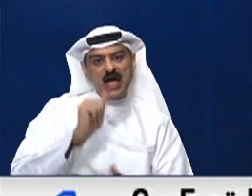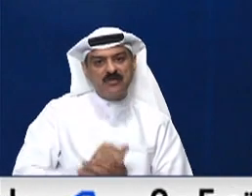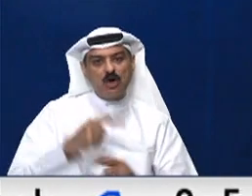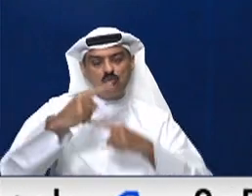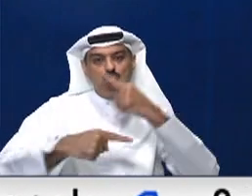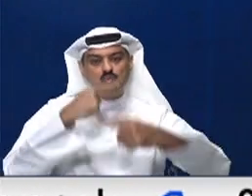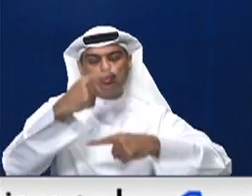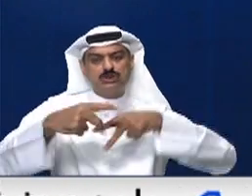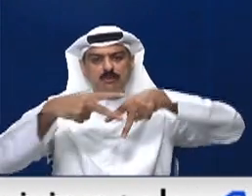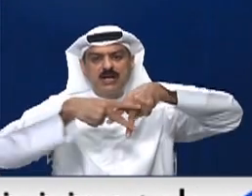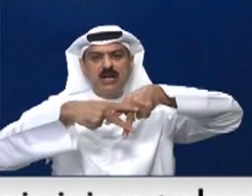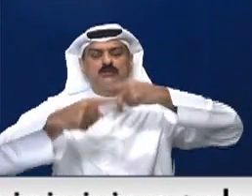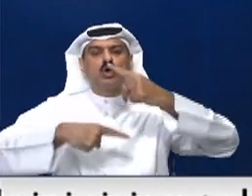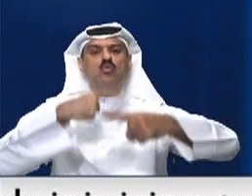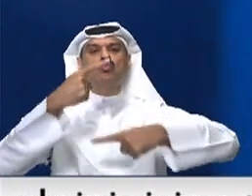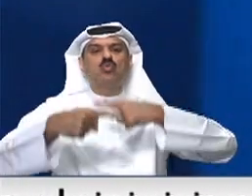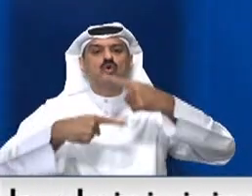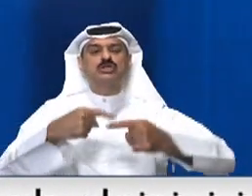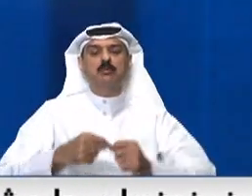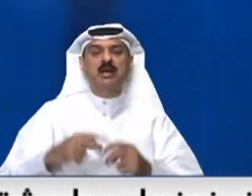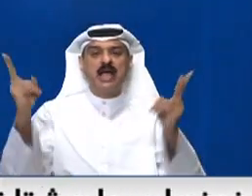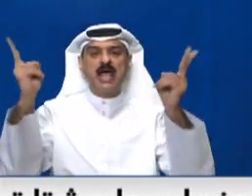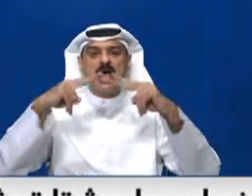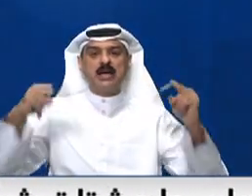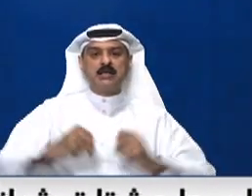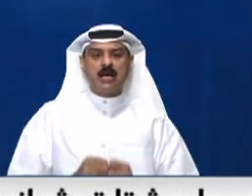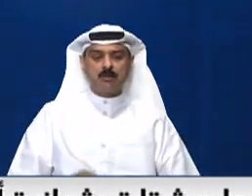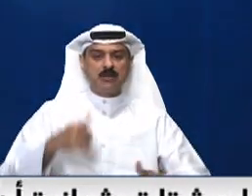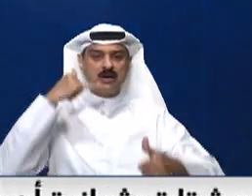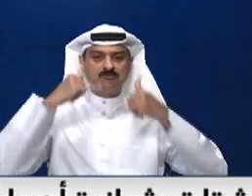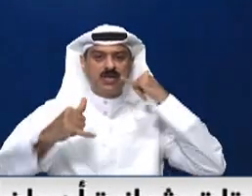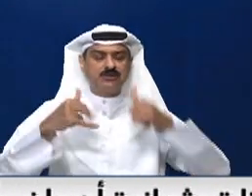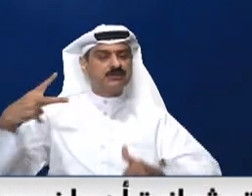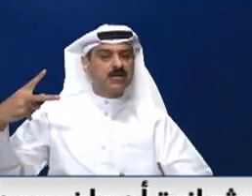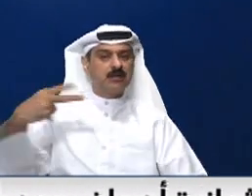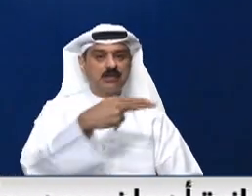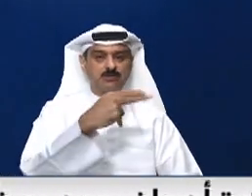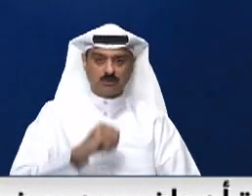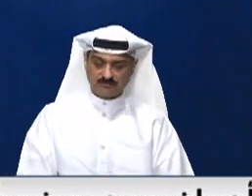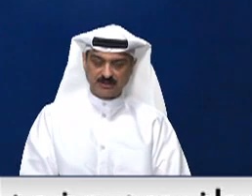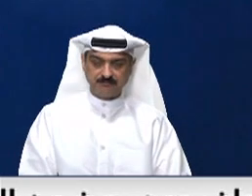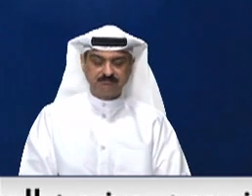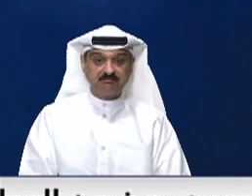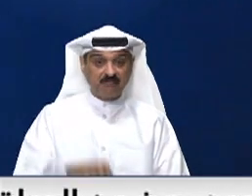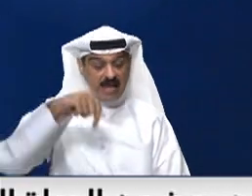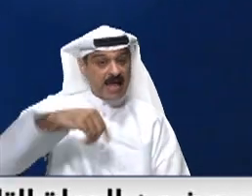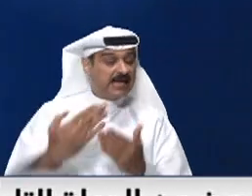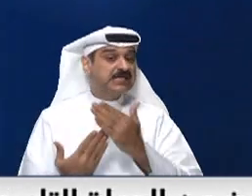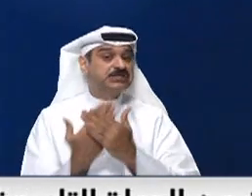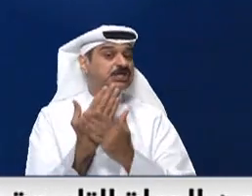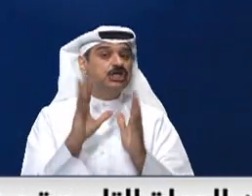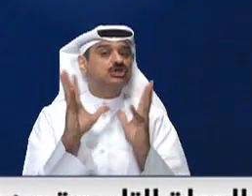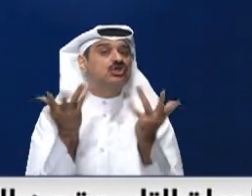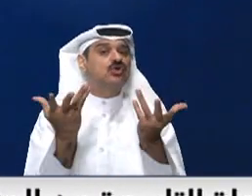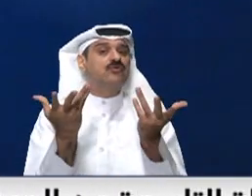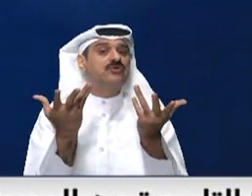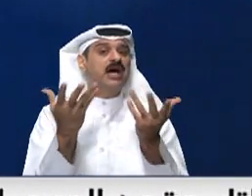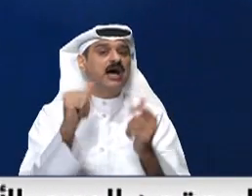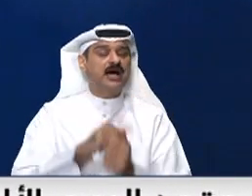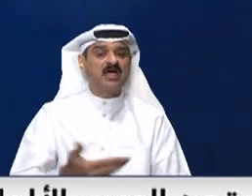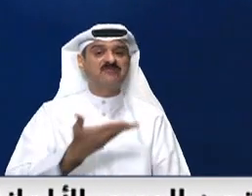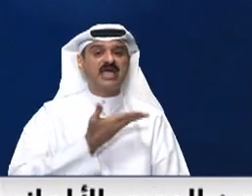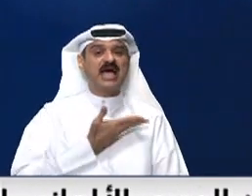استمرار العدوان الإسرائيلي وانقطاع الكهرباء وشبكات الاتصال وما إلى ذلك، ولكن ما هي آخر مجريات الأحداث في